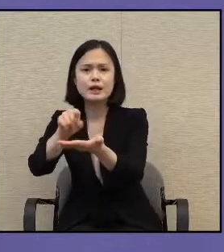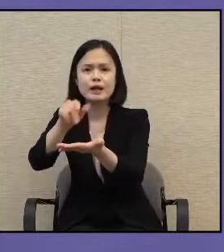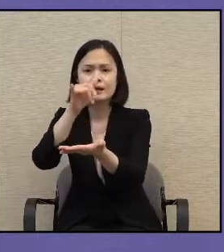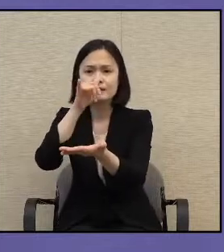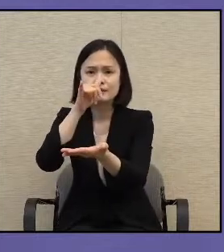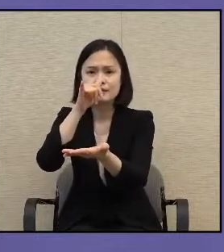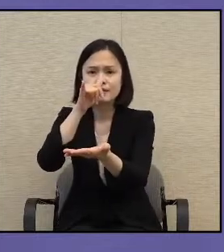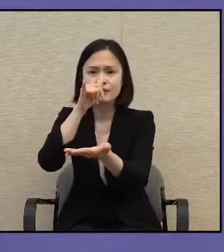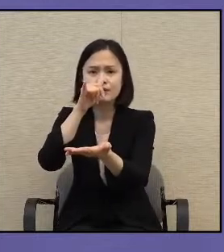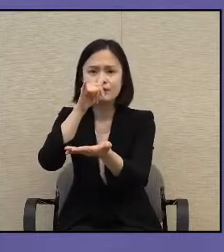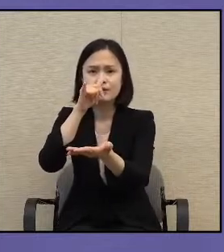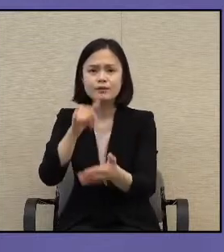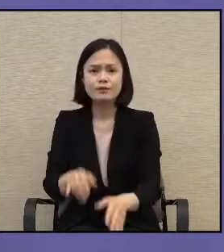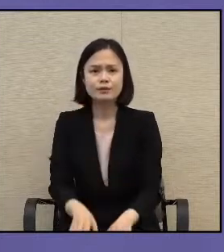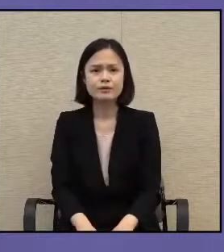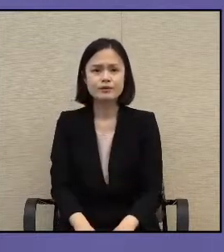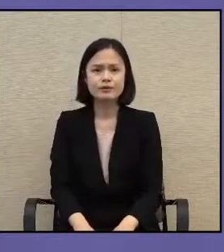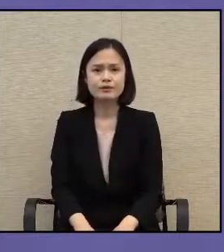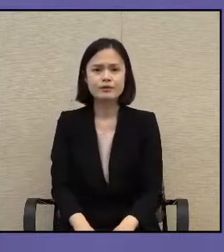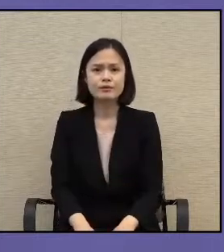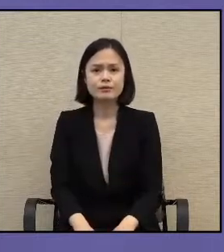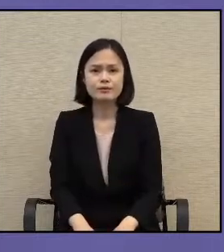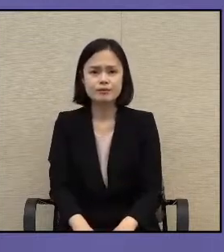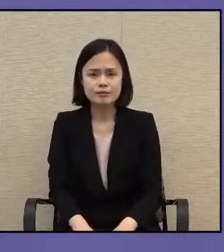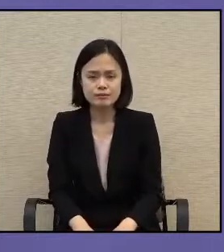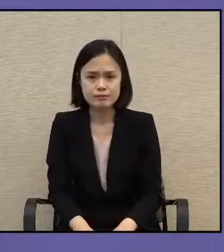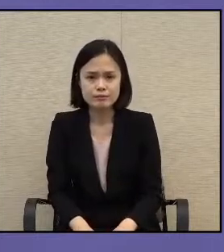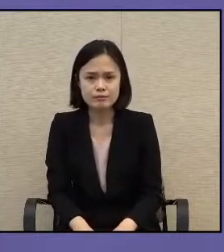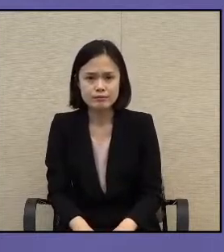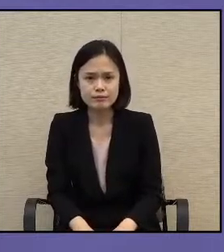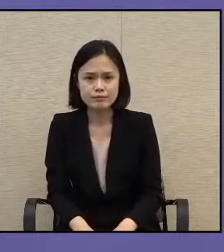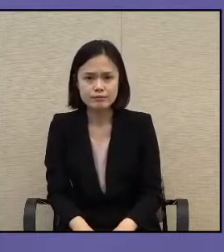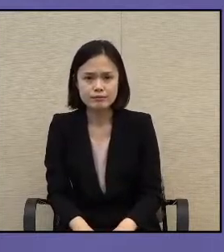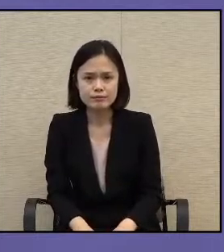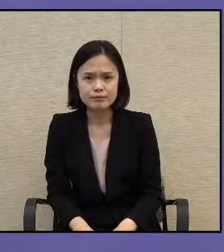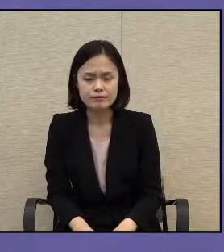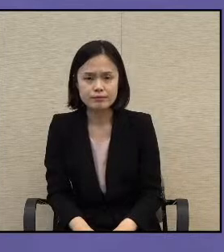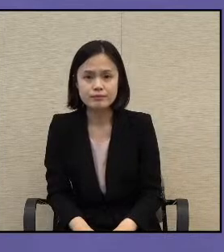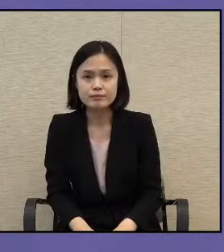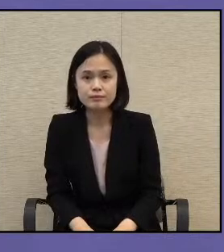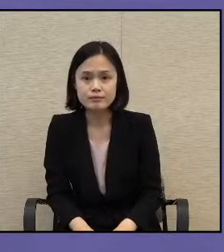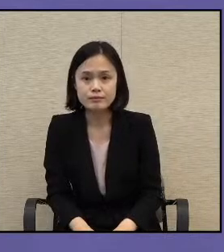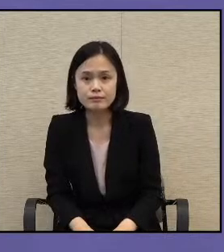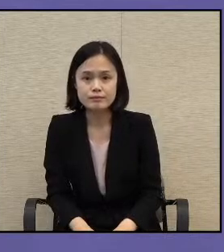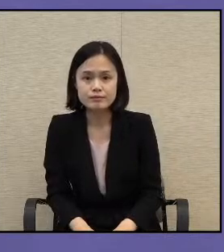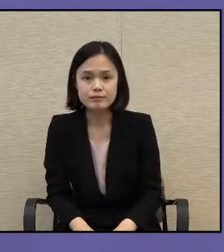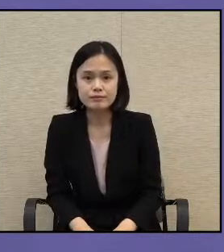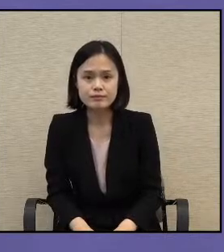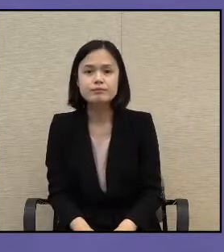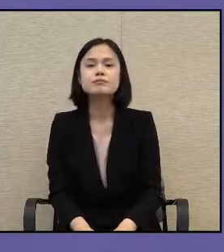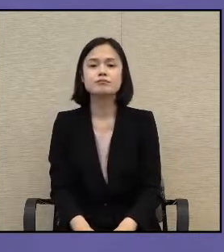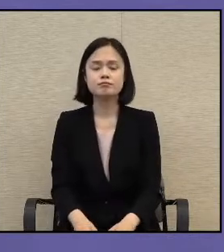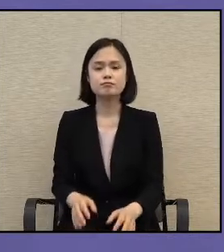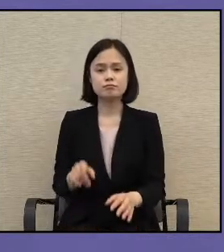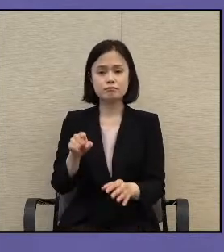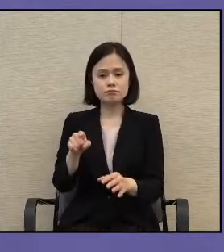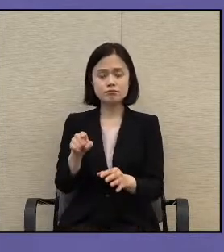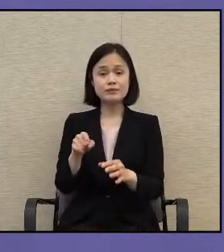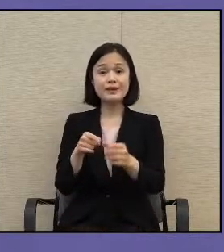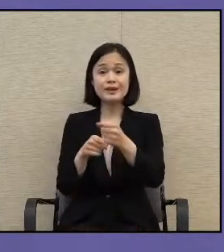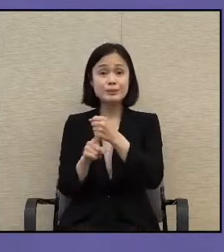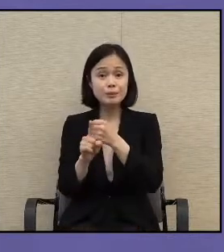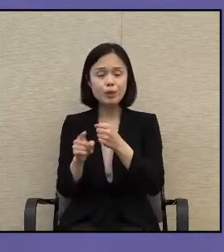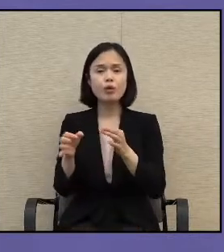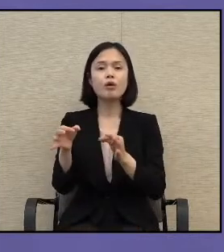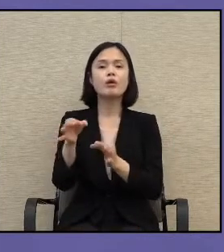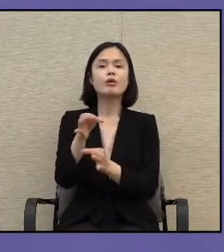초과 자살이 한 5천 명 정도 있었다라고 하는 것을 모델링으로서 이야기를 할 수 있는데, 이제 그 측면만이